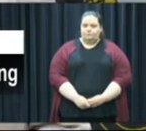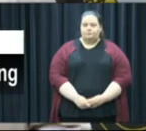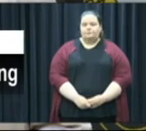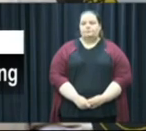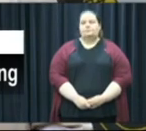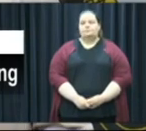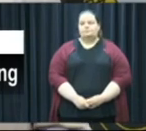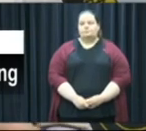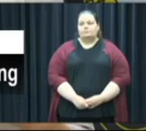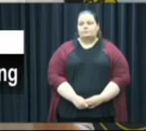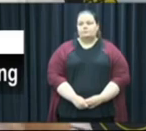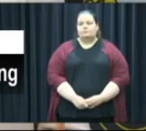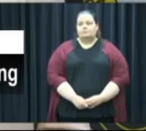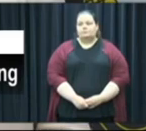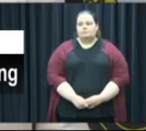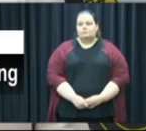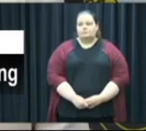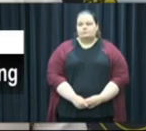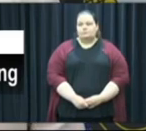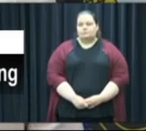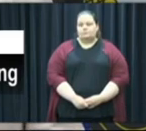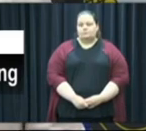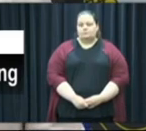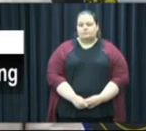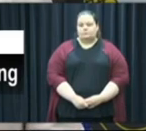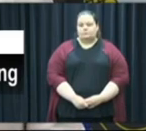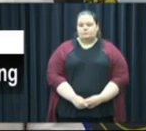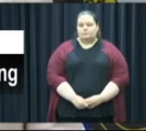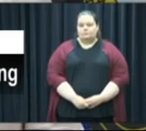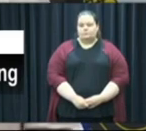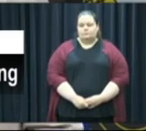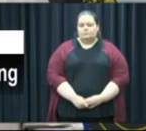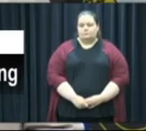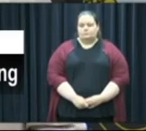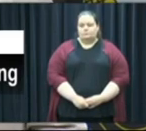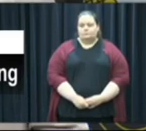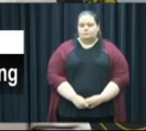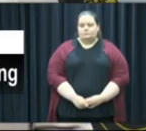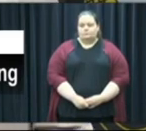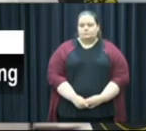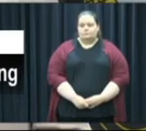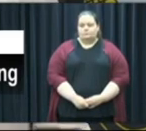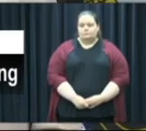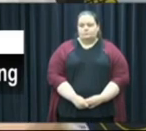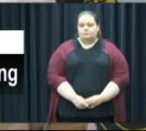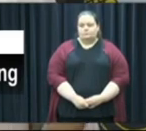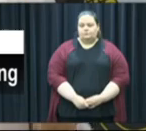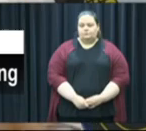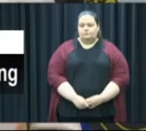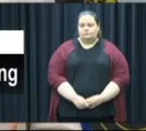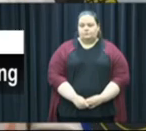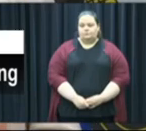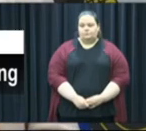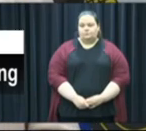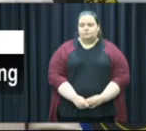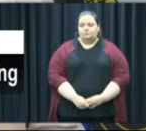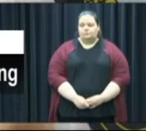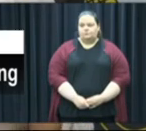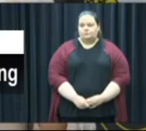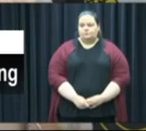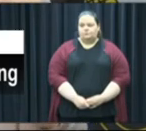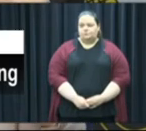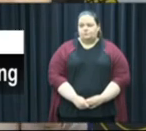d'immunité. Et les gens qui sont plus âgés, il faut vraiment leur protéger. Alors, c'est pour ça qu'il faut vraiment devenir habitué à